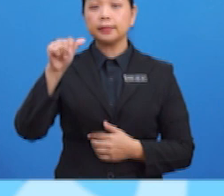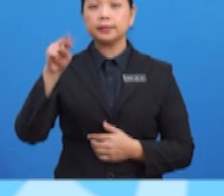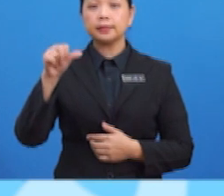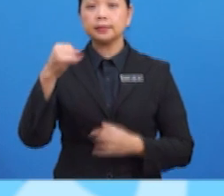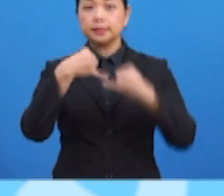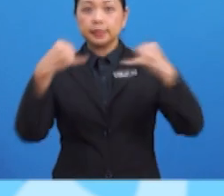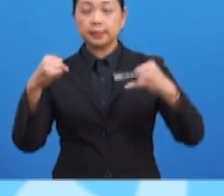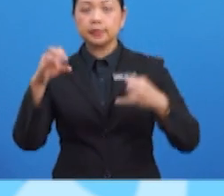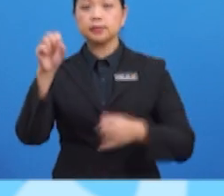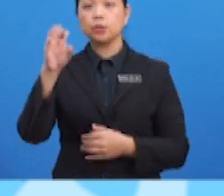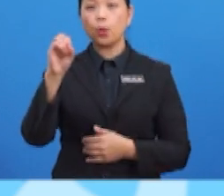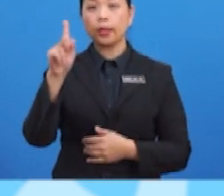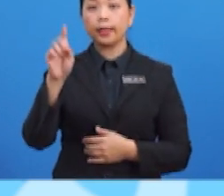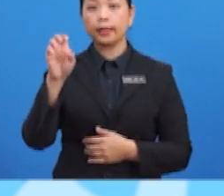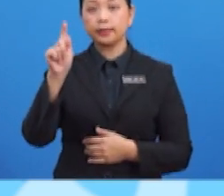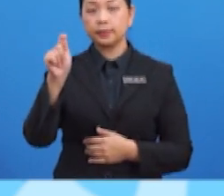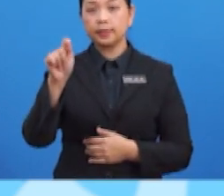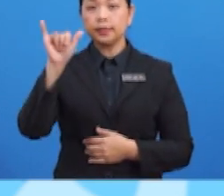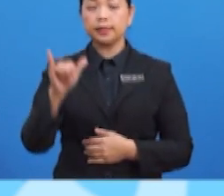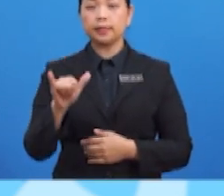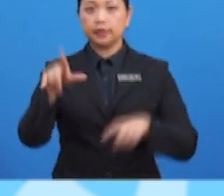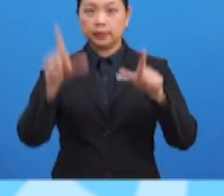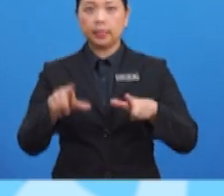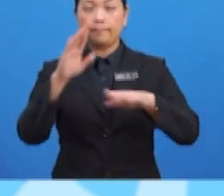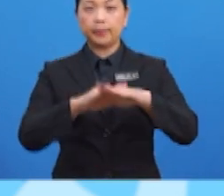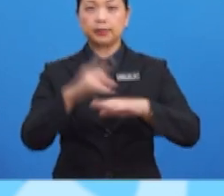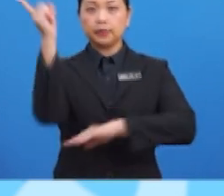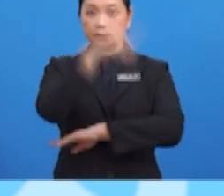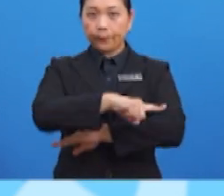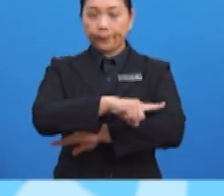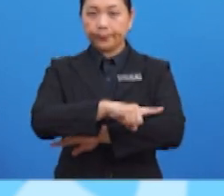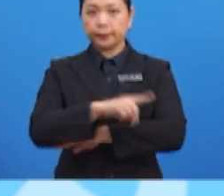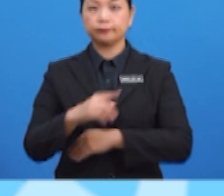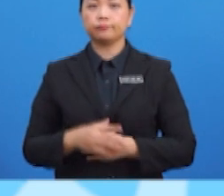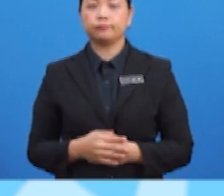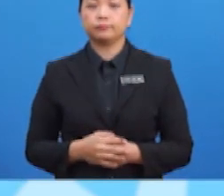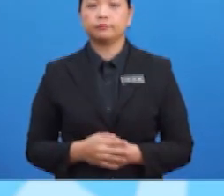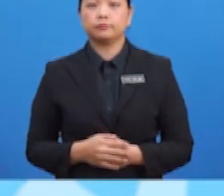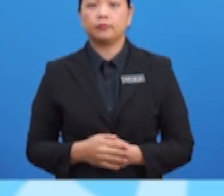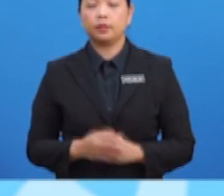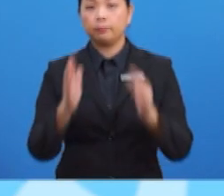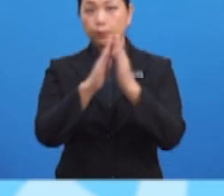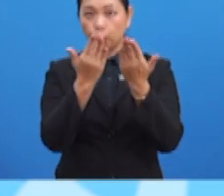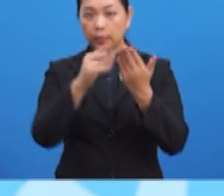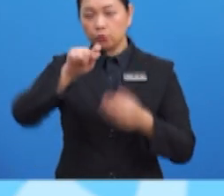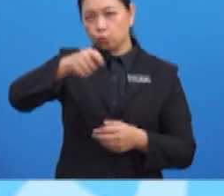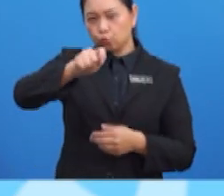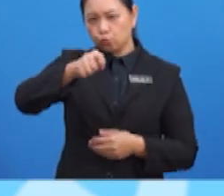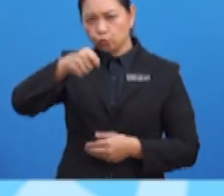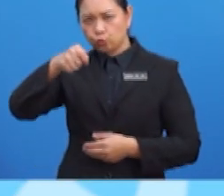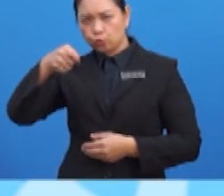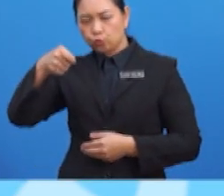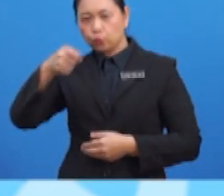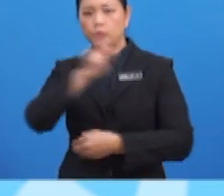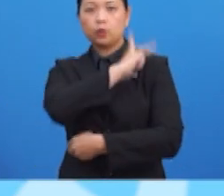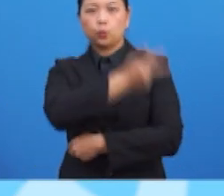soket yang dipasangkan pada bahagian hadapan sekali. Pembukaan skru ini berkuasa